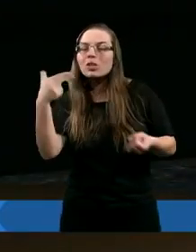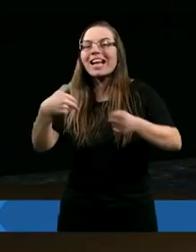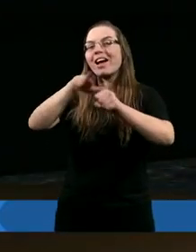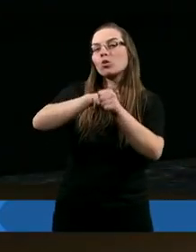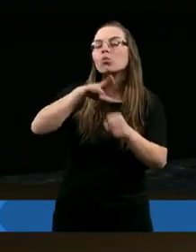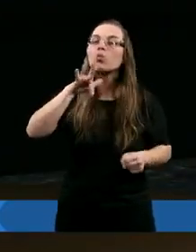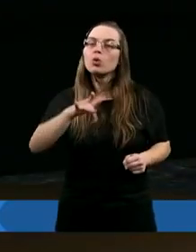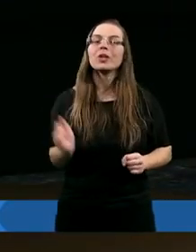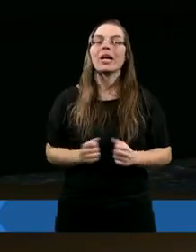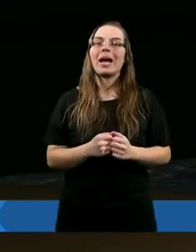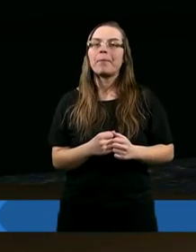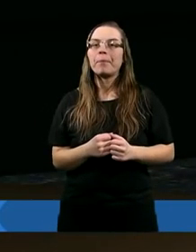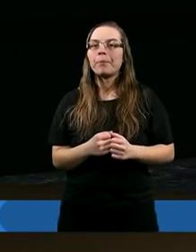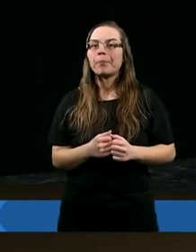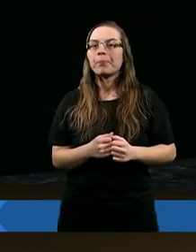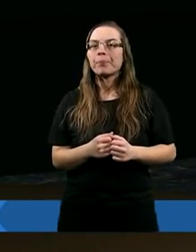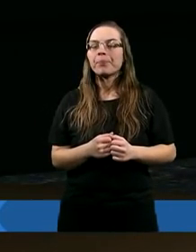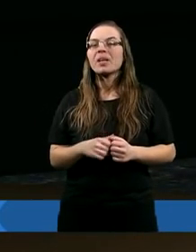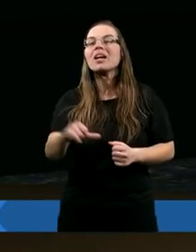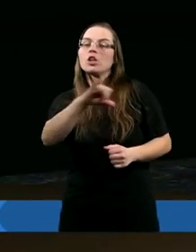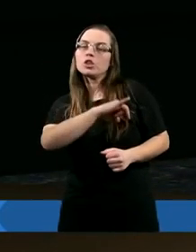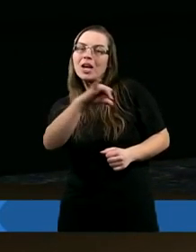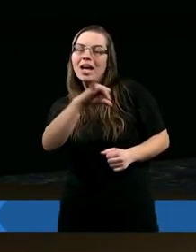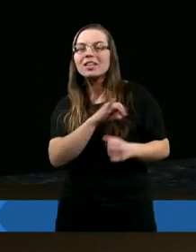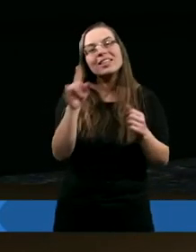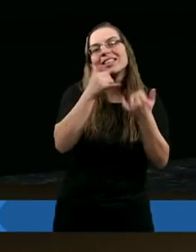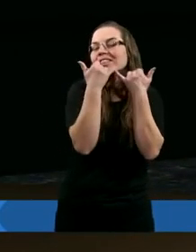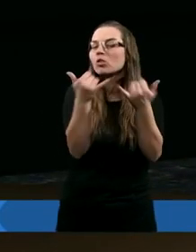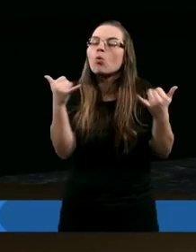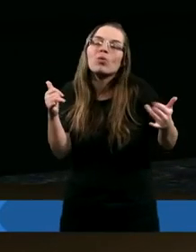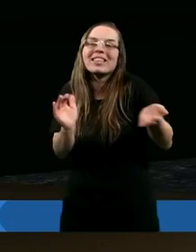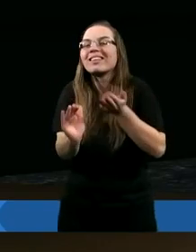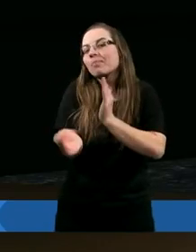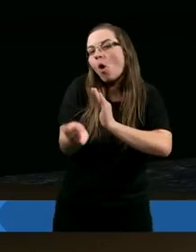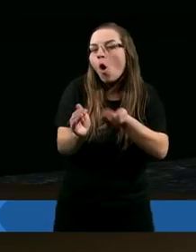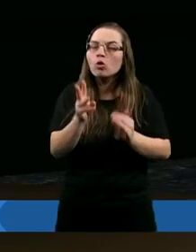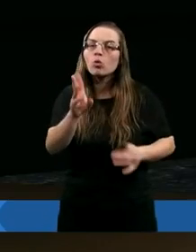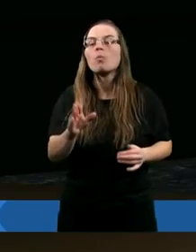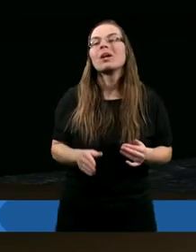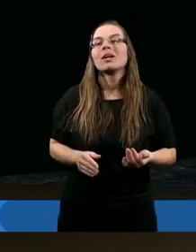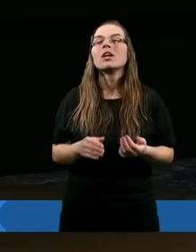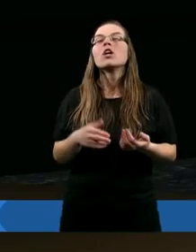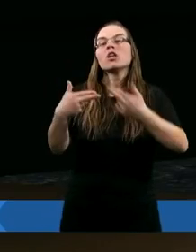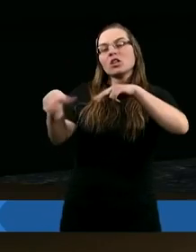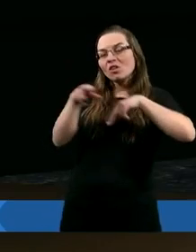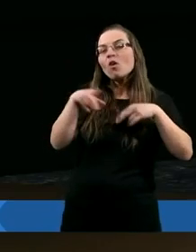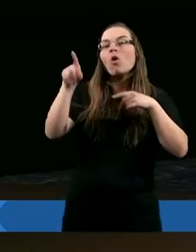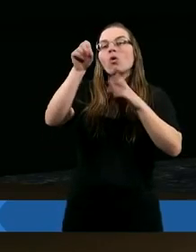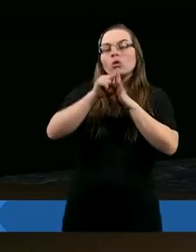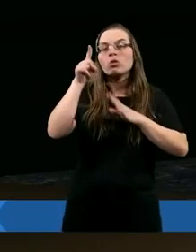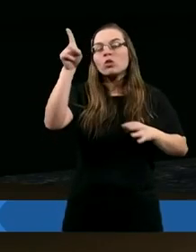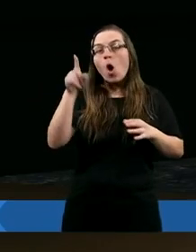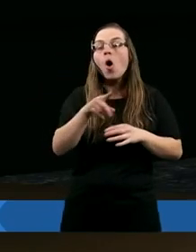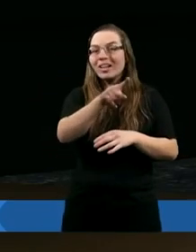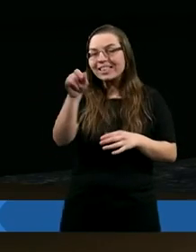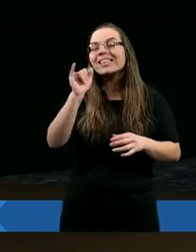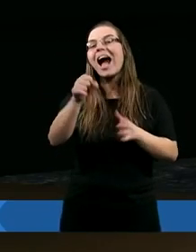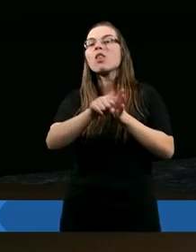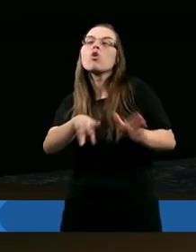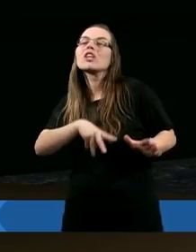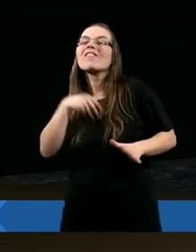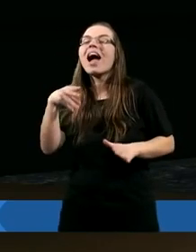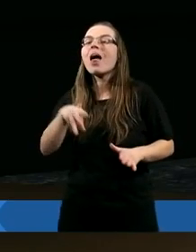którzy grzeszyli w różny sposób i zwracał się do nich jako do świętych.